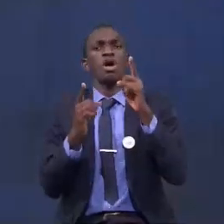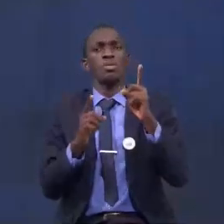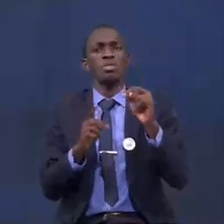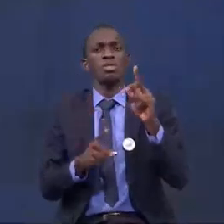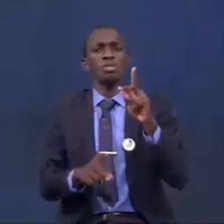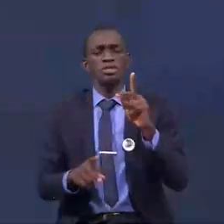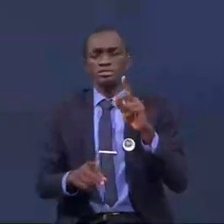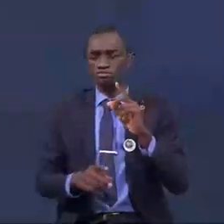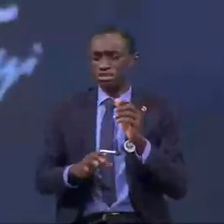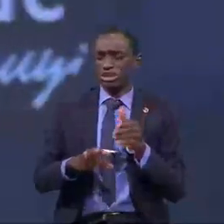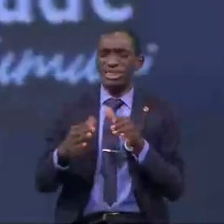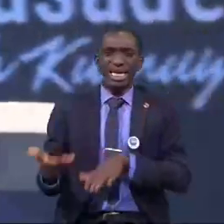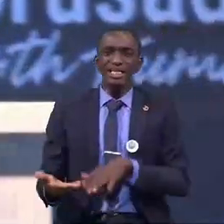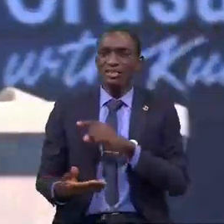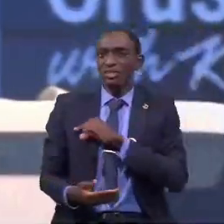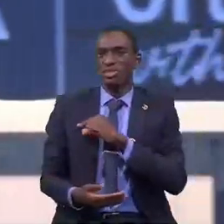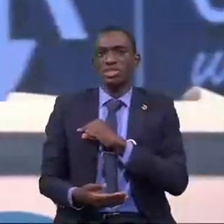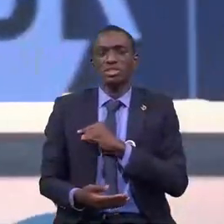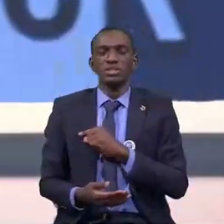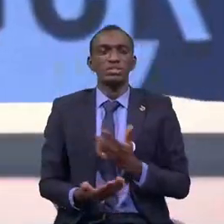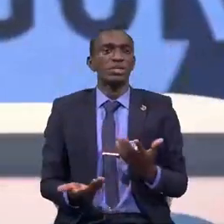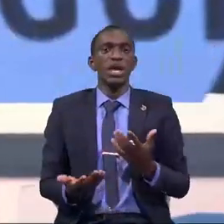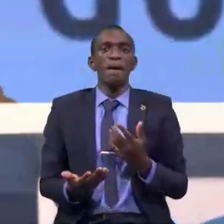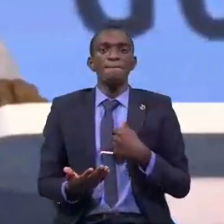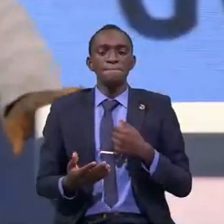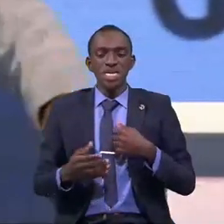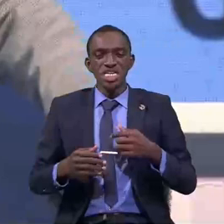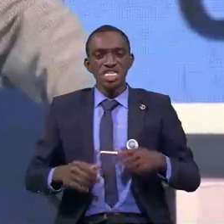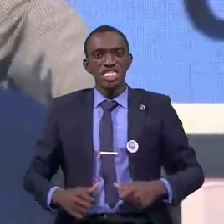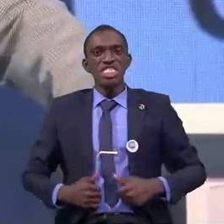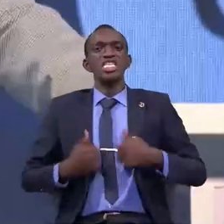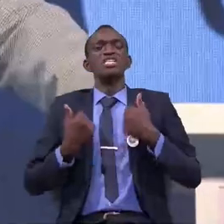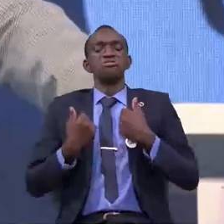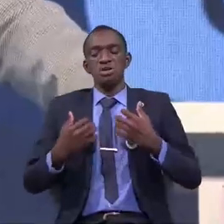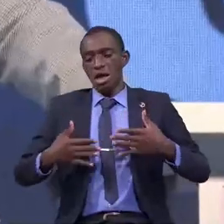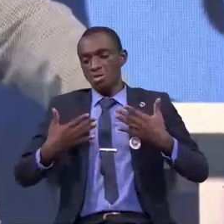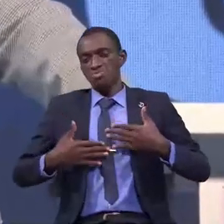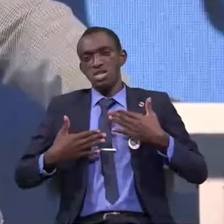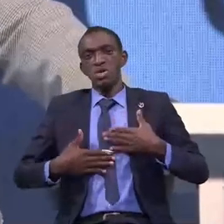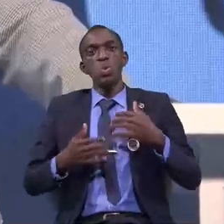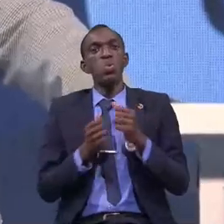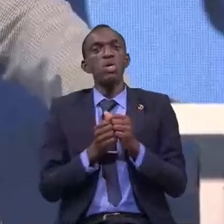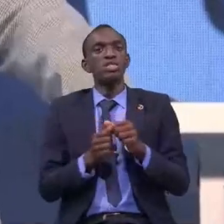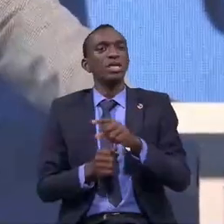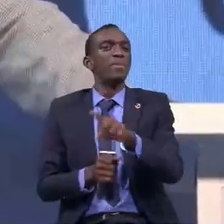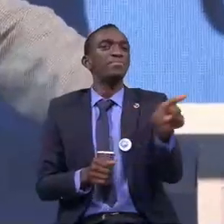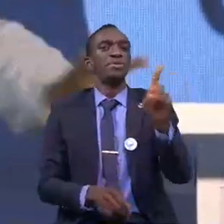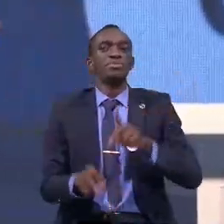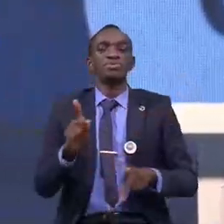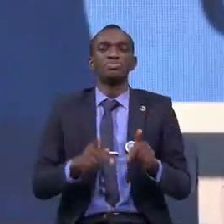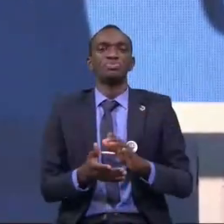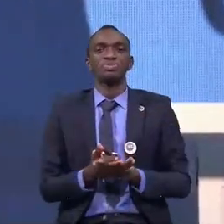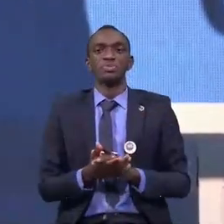Je n'ai pas pu réveiller ces consciences mortes. J'habitais heureusement au milieu d'eux.